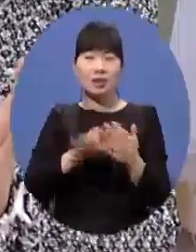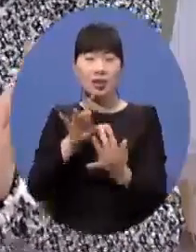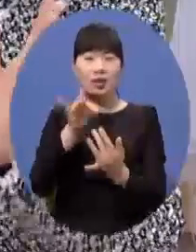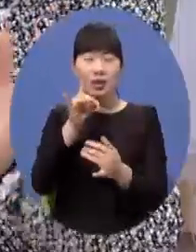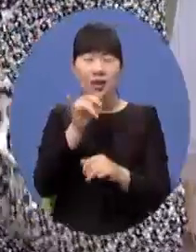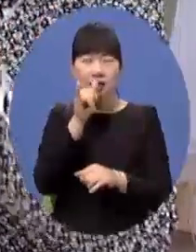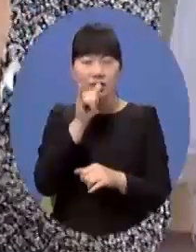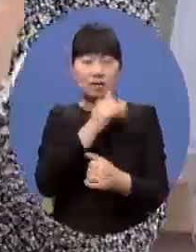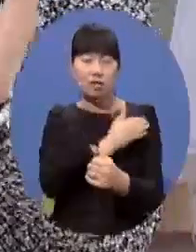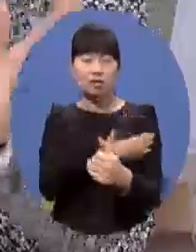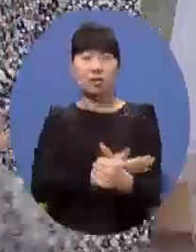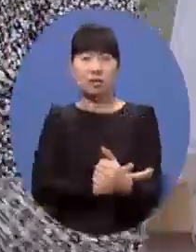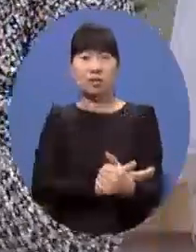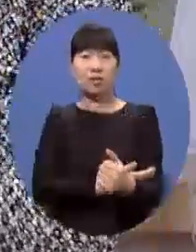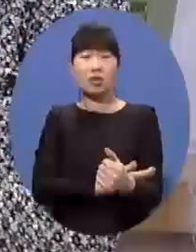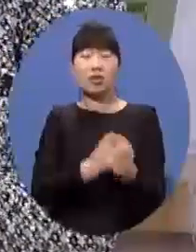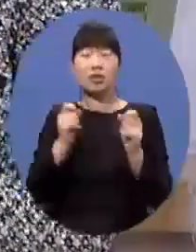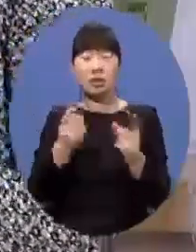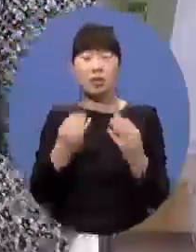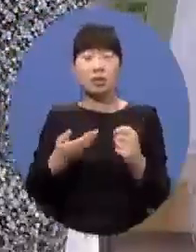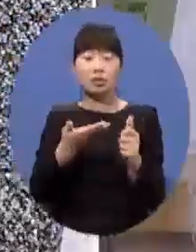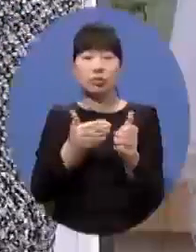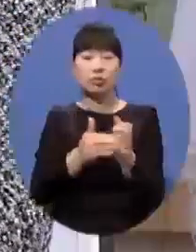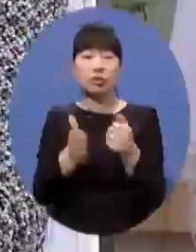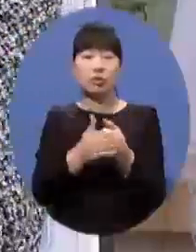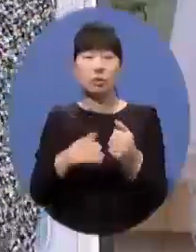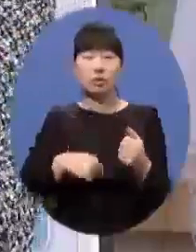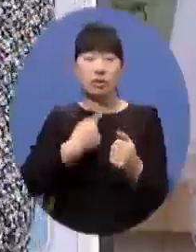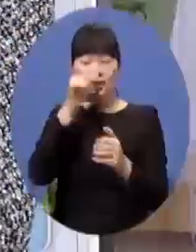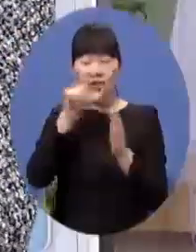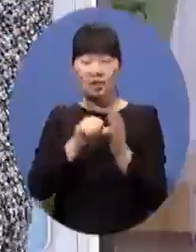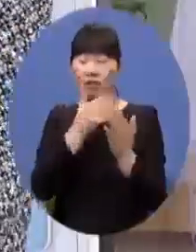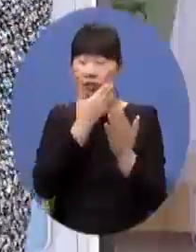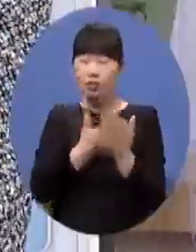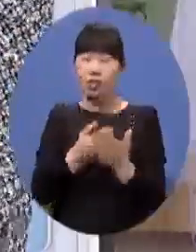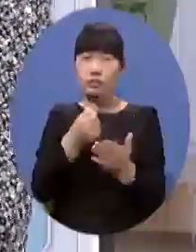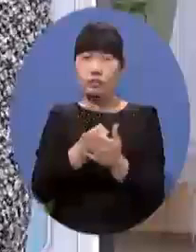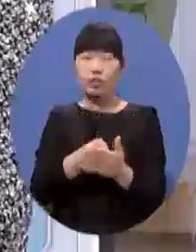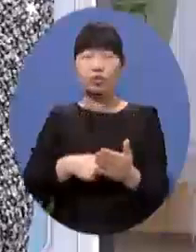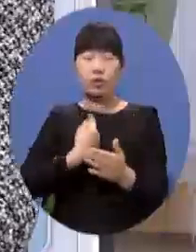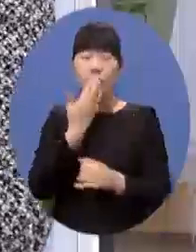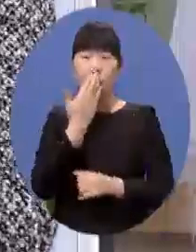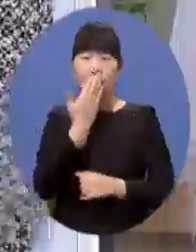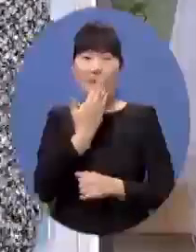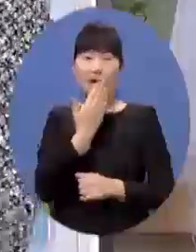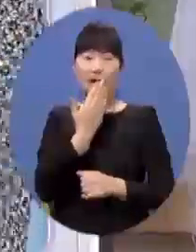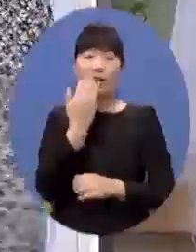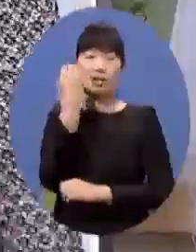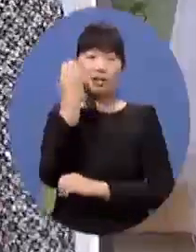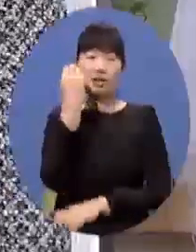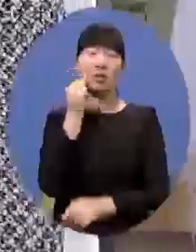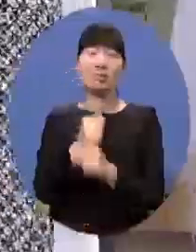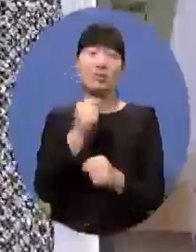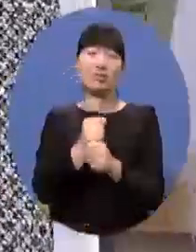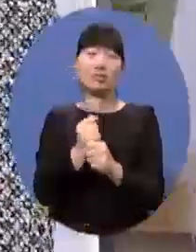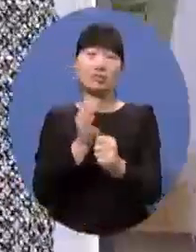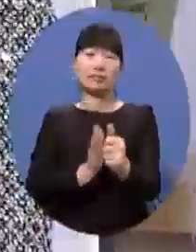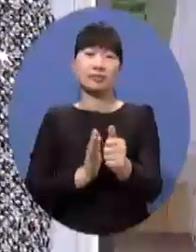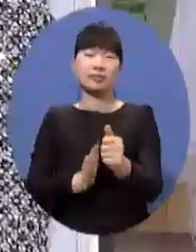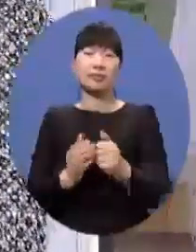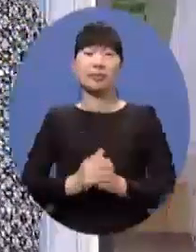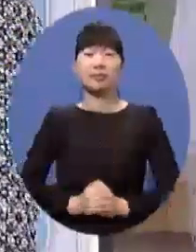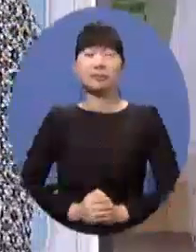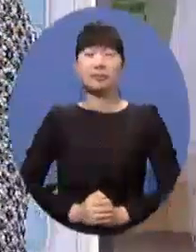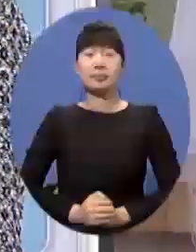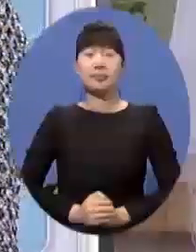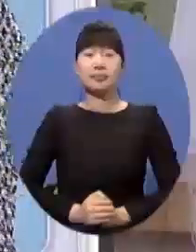있는 기회를 많이 줘서 자기 인생의 중요한 결정도 스스로 선택할 수 있는 그 토대를 닦아주셔야 됩니다.